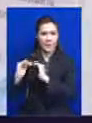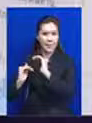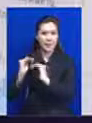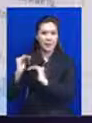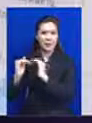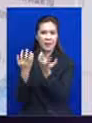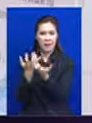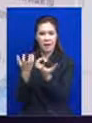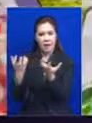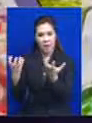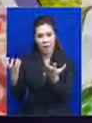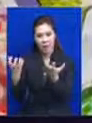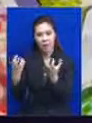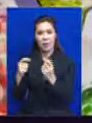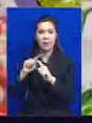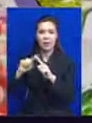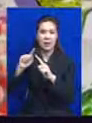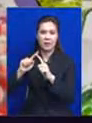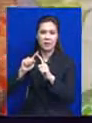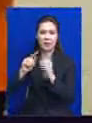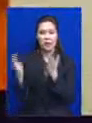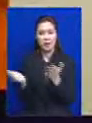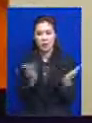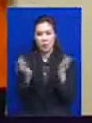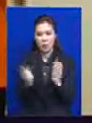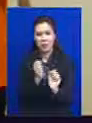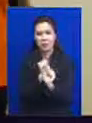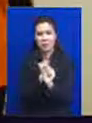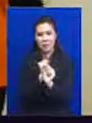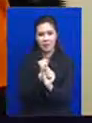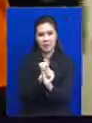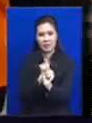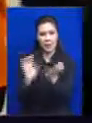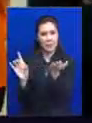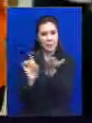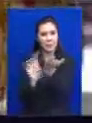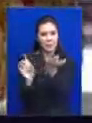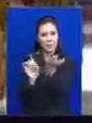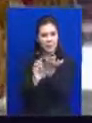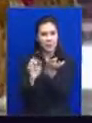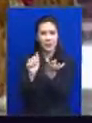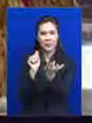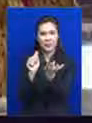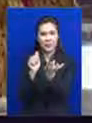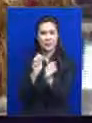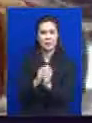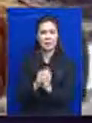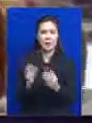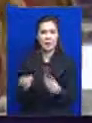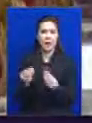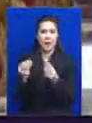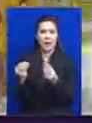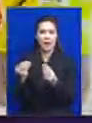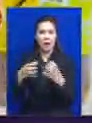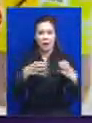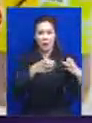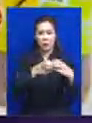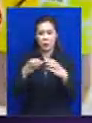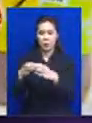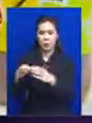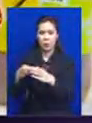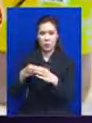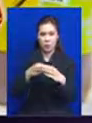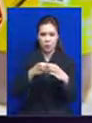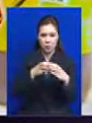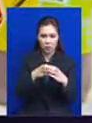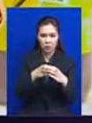ออกแบบบรรจุภัณฑ์กระบวนการผลิตพัฒนาระบบมาตรฐานและคุณภาพวัตถุดิบต้นน้ำให้กับผู้ประกอบการกลุ่มต่างๆตั้งแต่กลุ่มโอท็อป